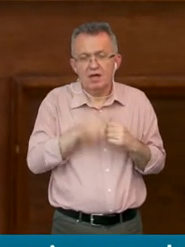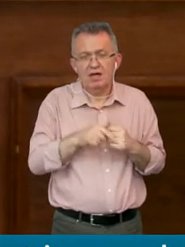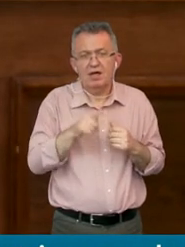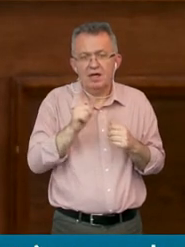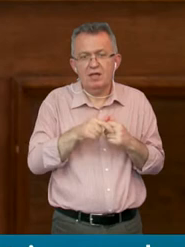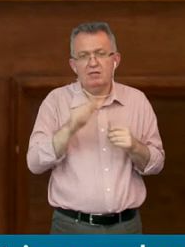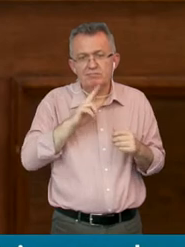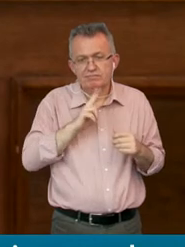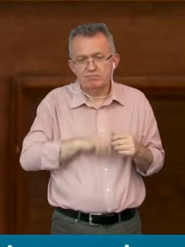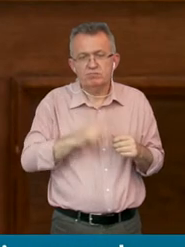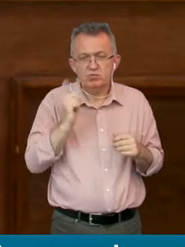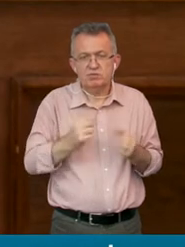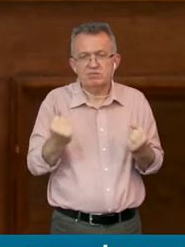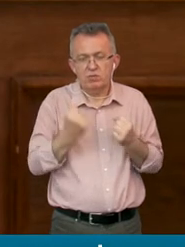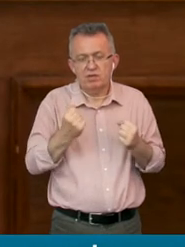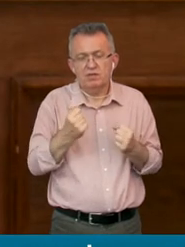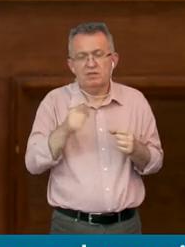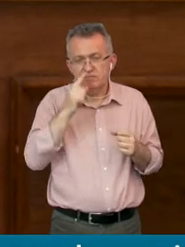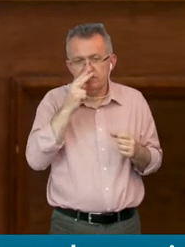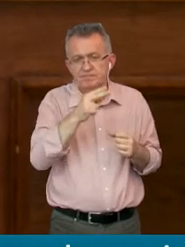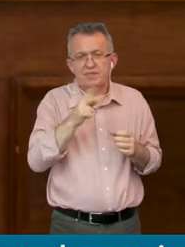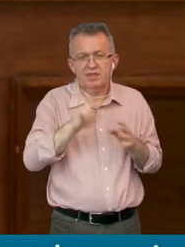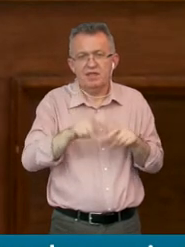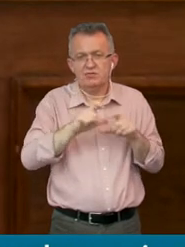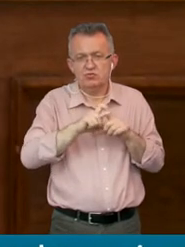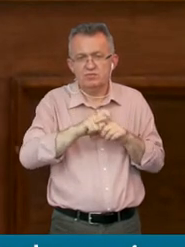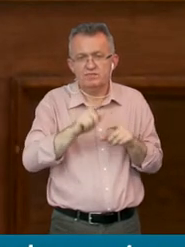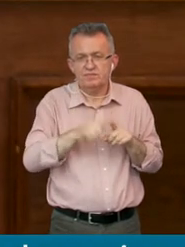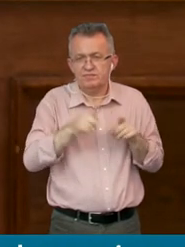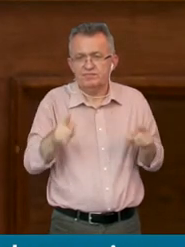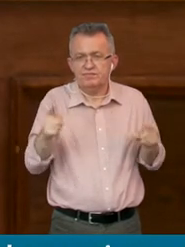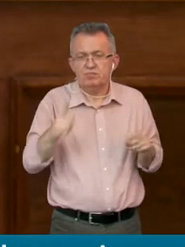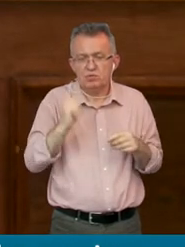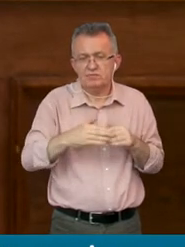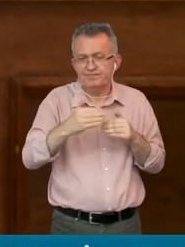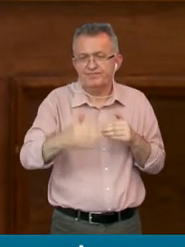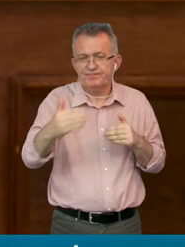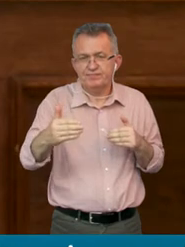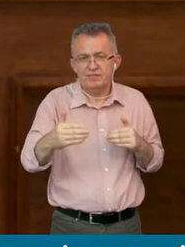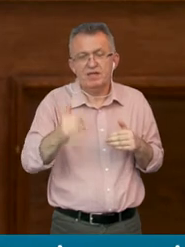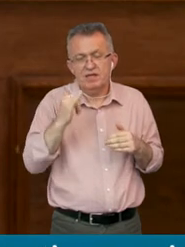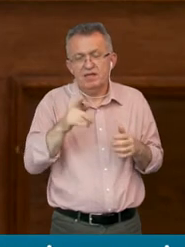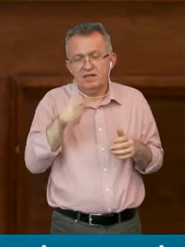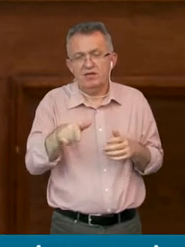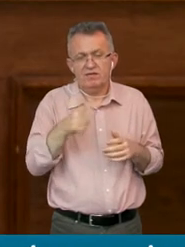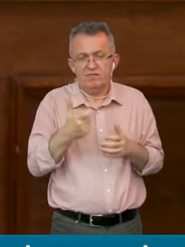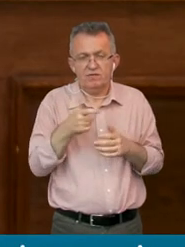często musimy te nasze działania remontowe, modernizacyjne rozkładać na parę lat i na etapy i tak właśnie też jak w domu jest i